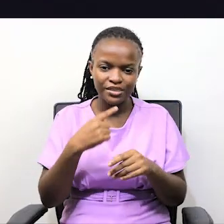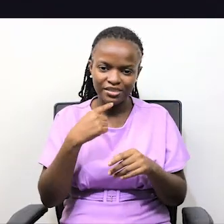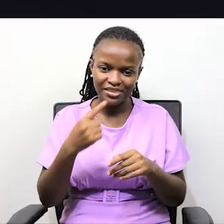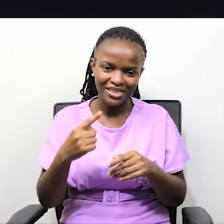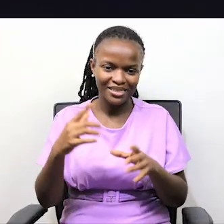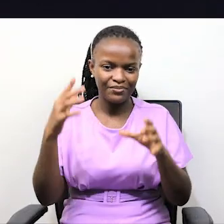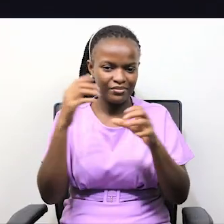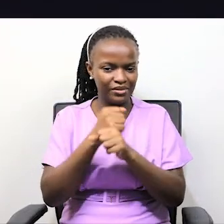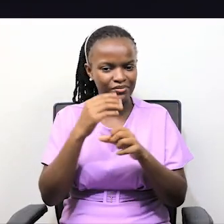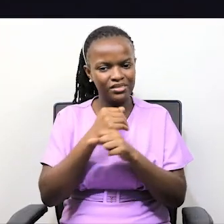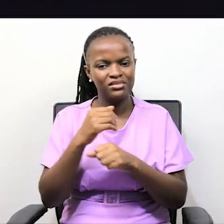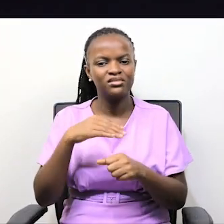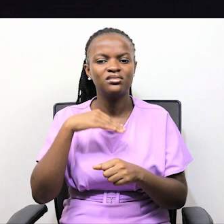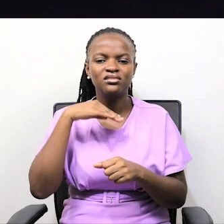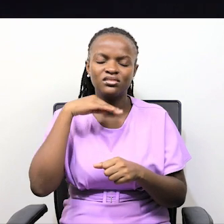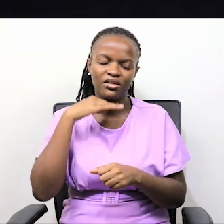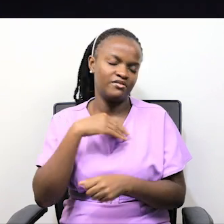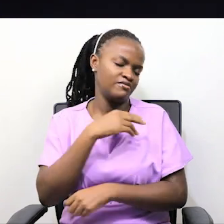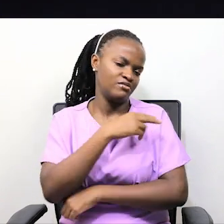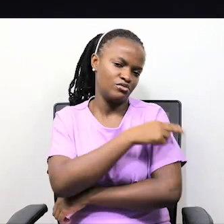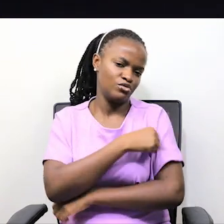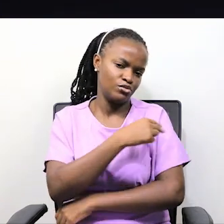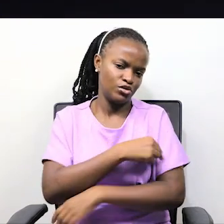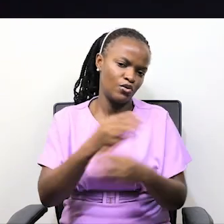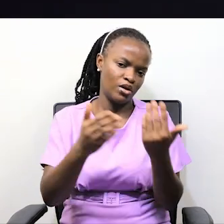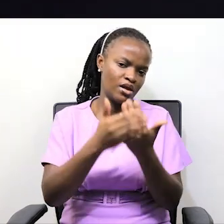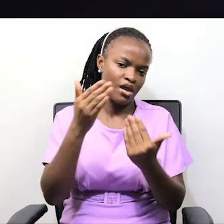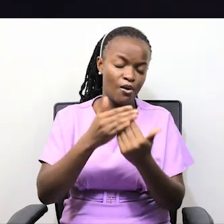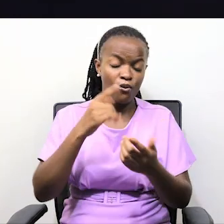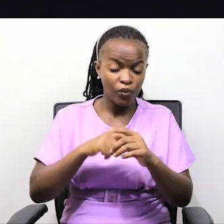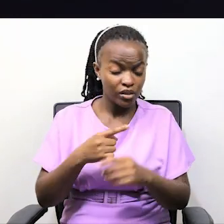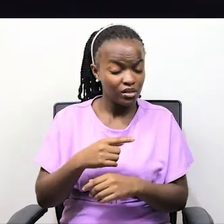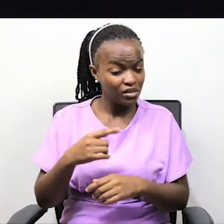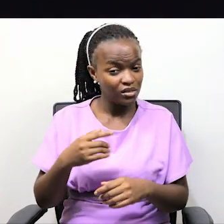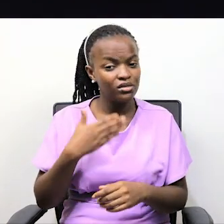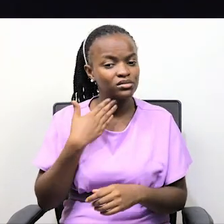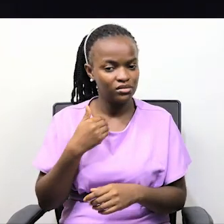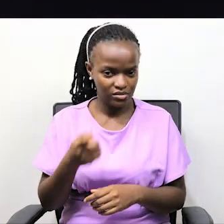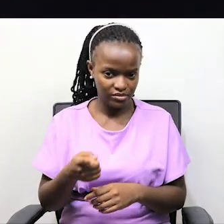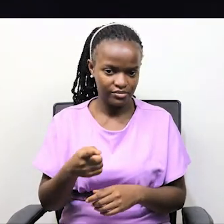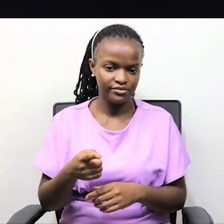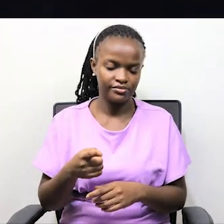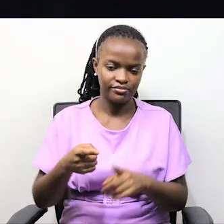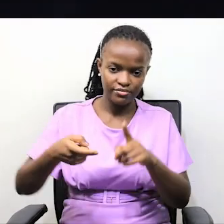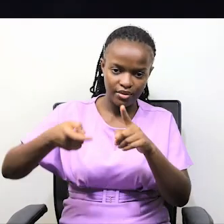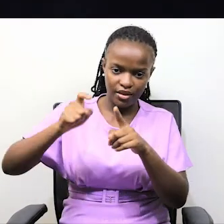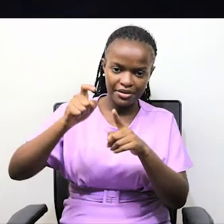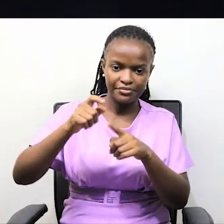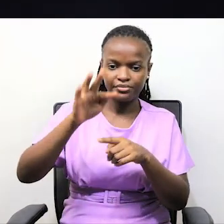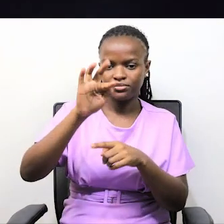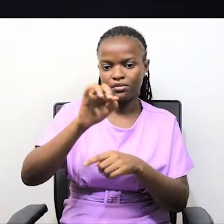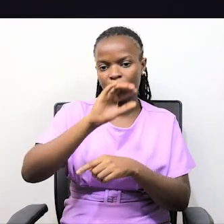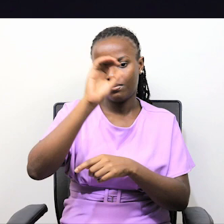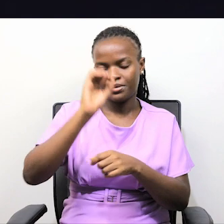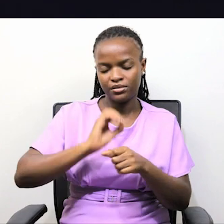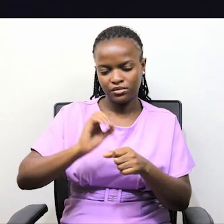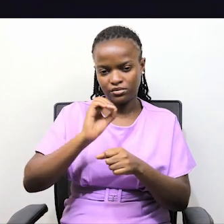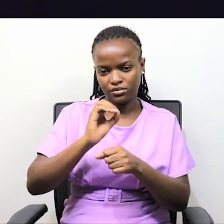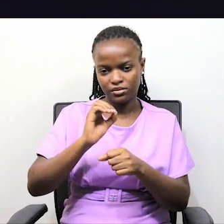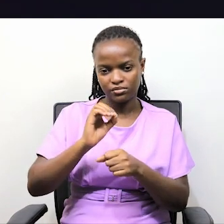avoir reçu suffisamment de soins médicaux lorsqu'on avait besoin a augmenté de 8 points de